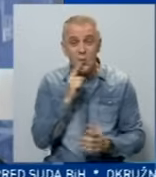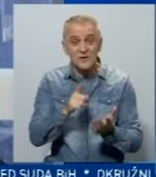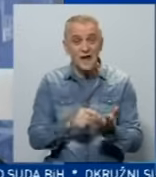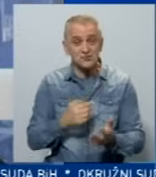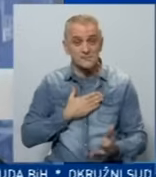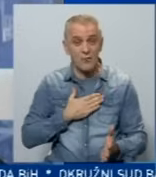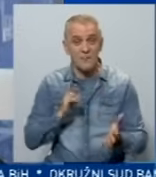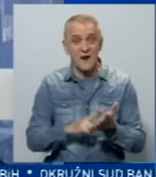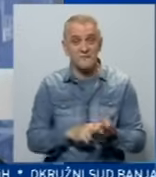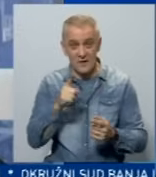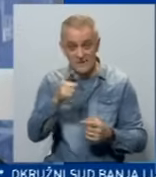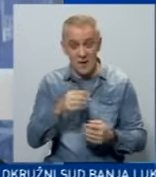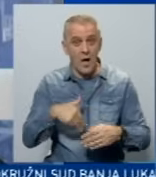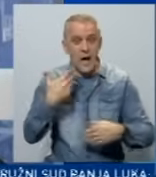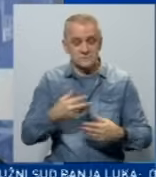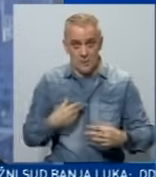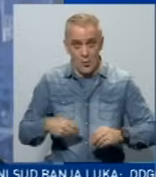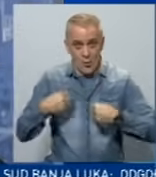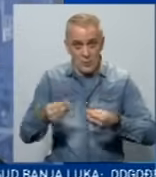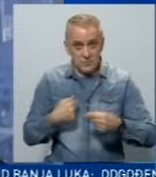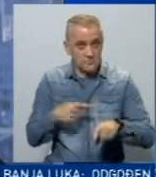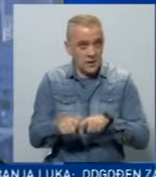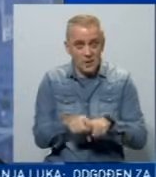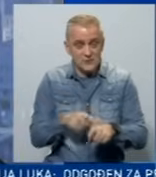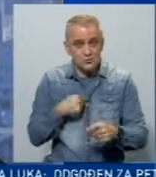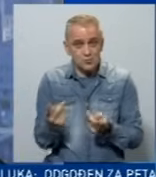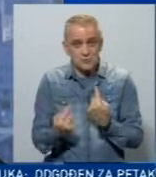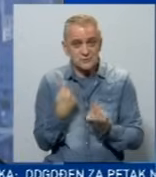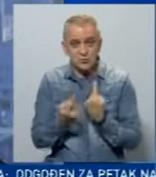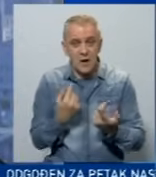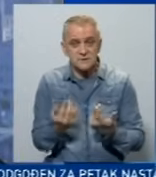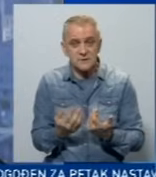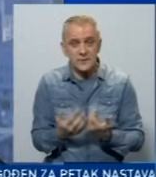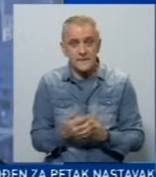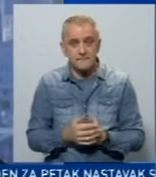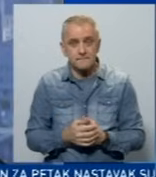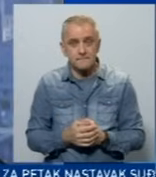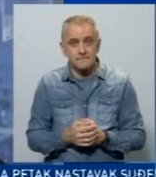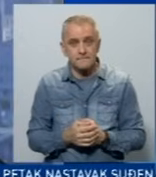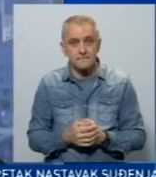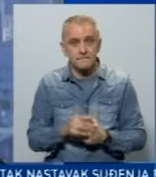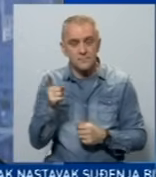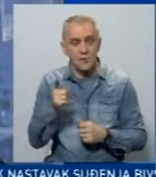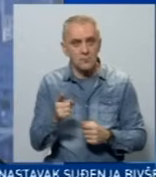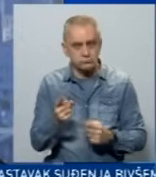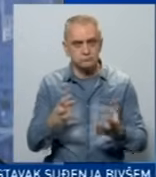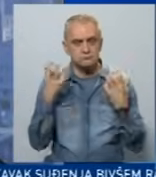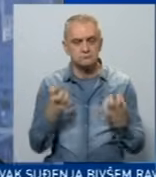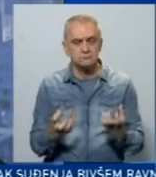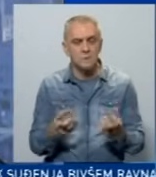svoje prava, pa im onda i objasnite da ste zapravo u sličnoj situaciji i oni se